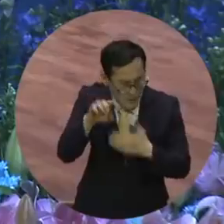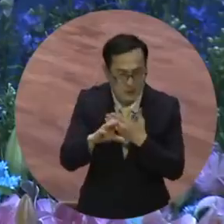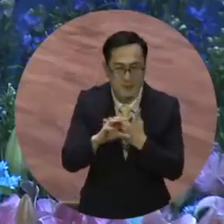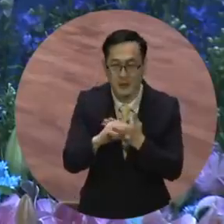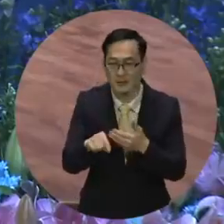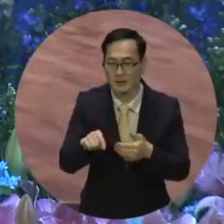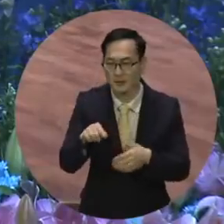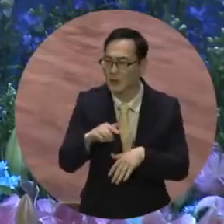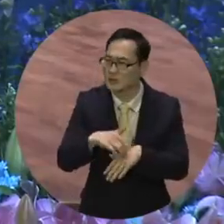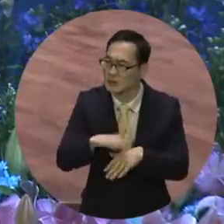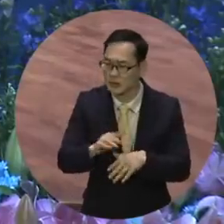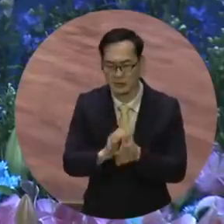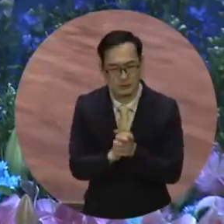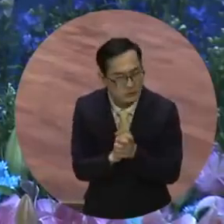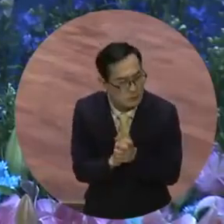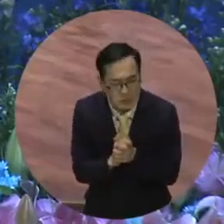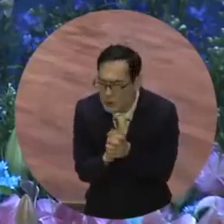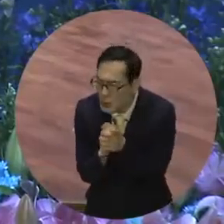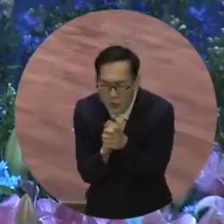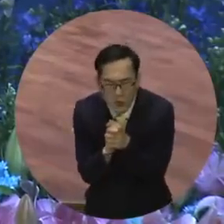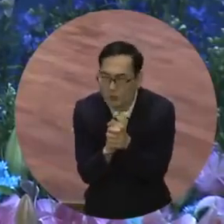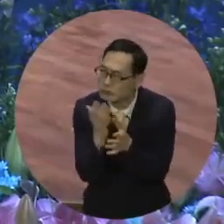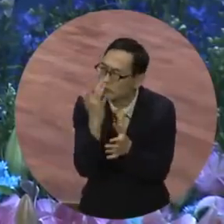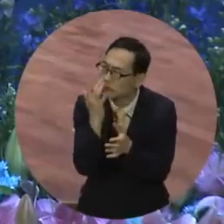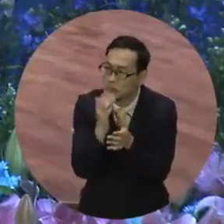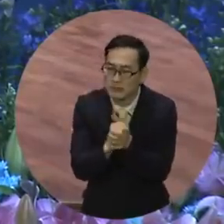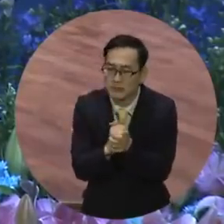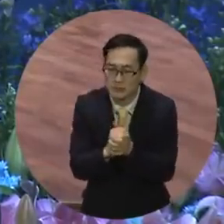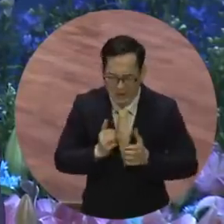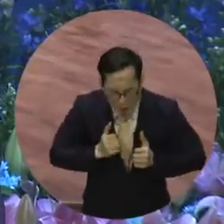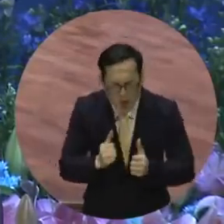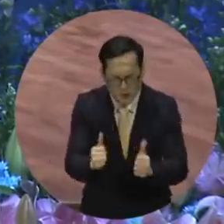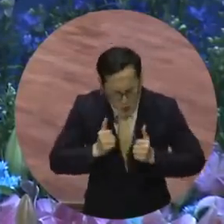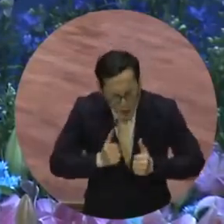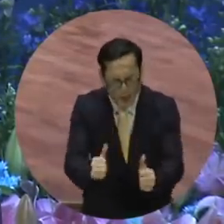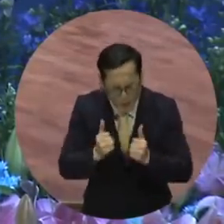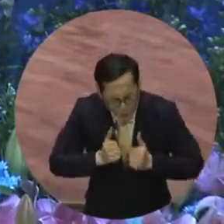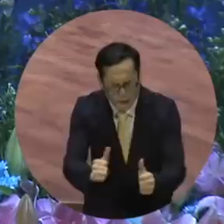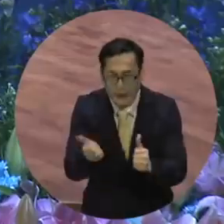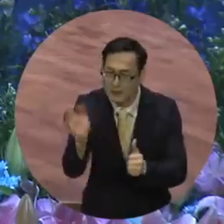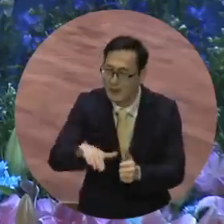해도, 뭐 없어. 자기는 성실하게 살아야 돼. 아무 감사가 없어.